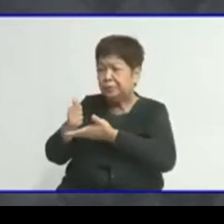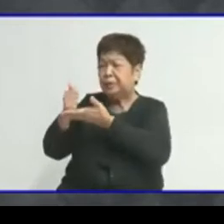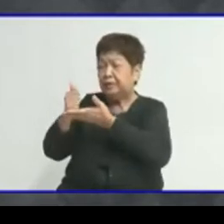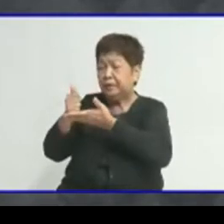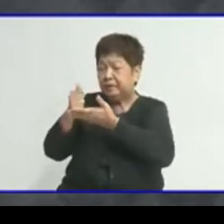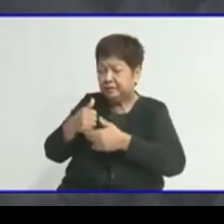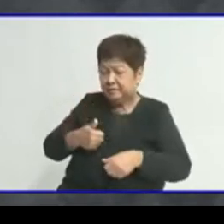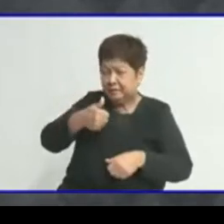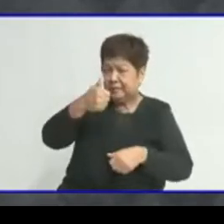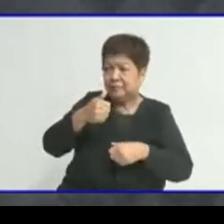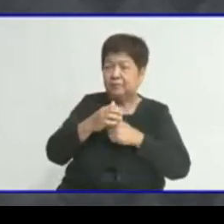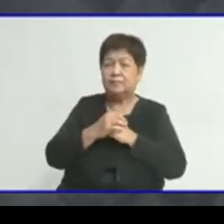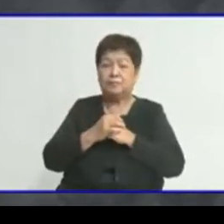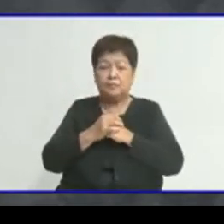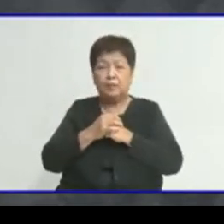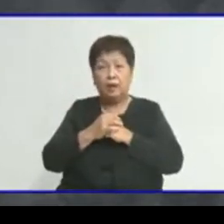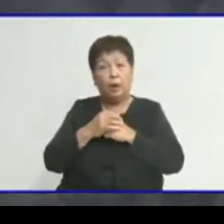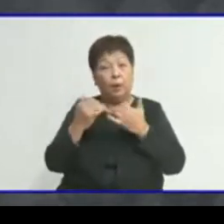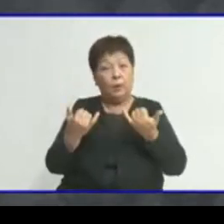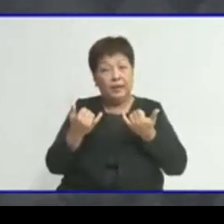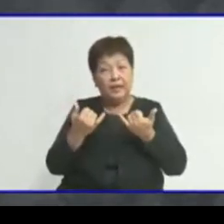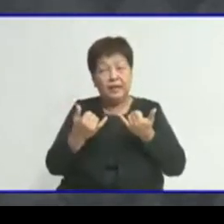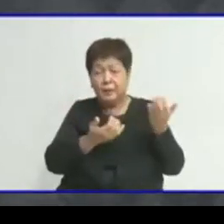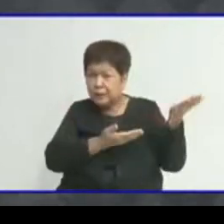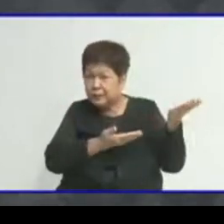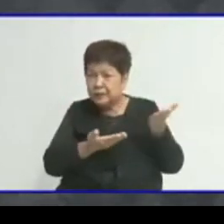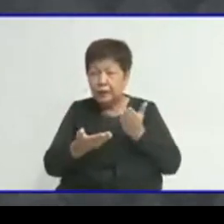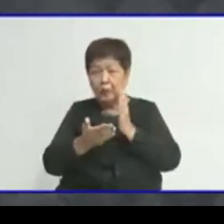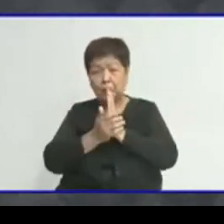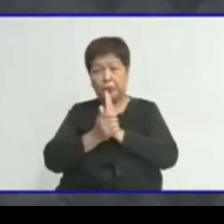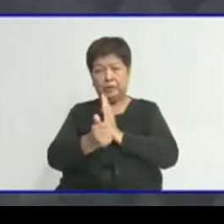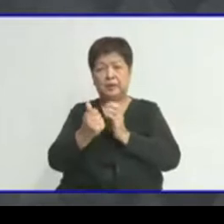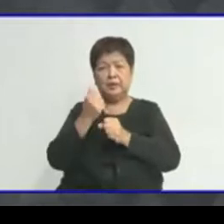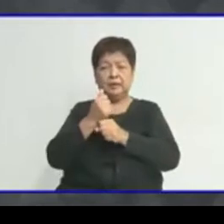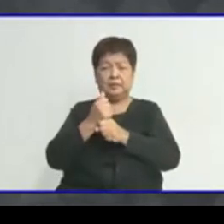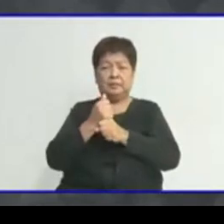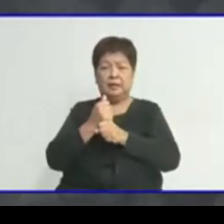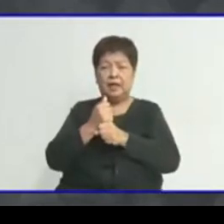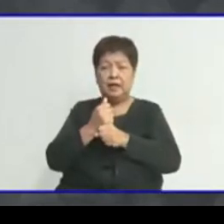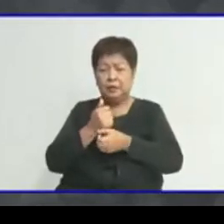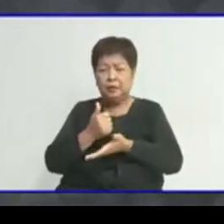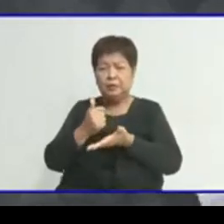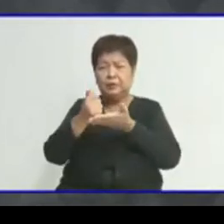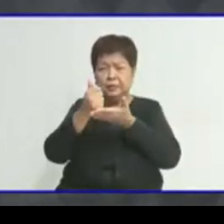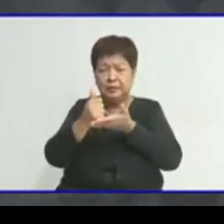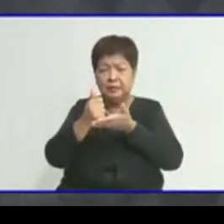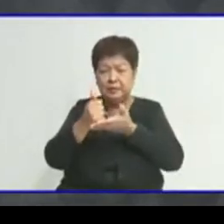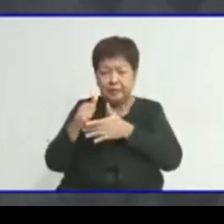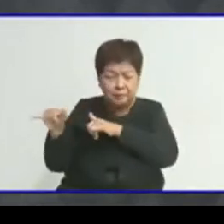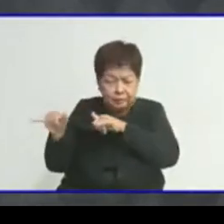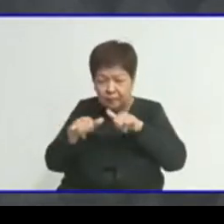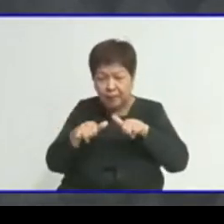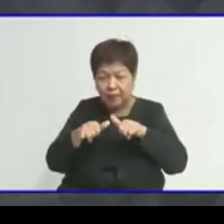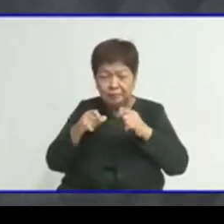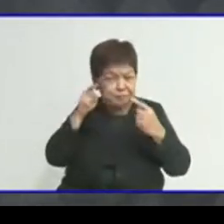ฉะนั้นค่ะวันนี้เราก็เชิญผู้เชี่ยวชาญคนที่หน่วยงานที่ทำงานด้านนี้โดยตรงนะคะมาพูดคุยกันค่ะ